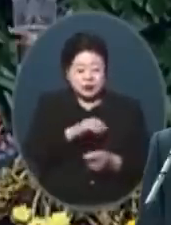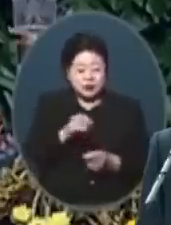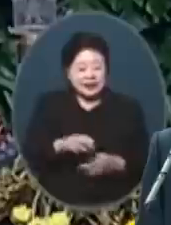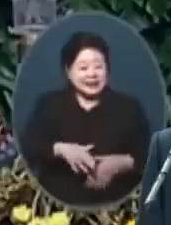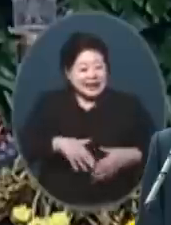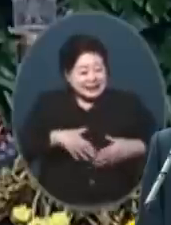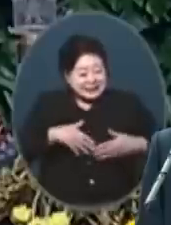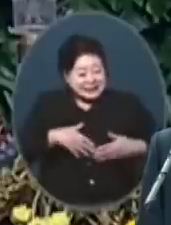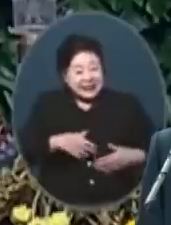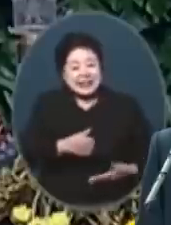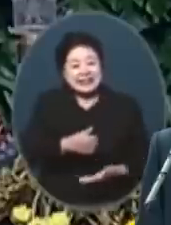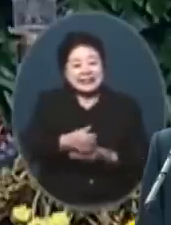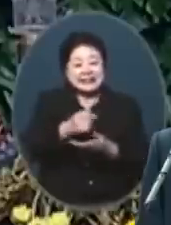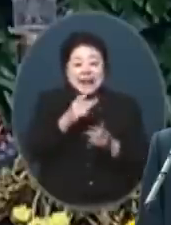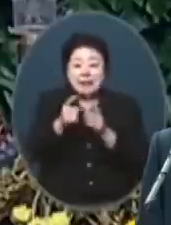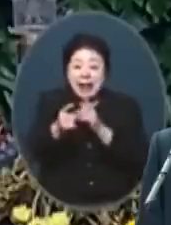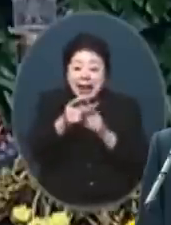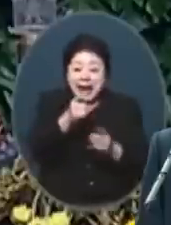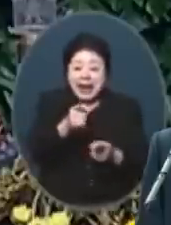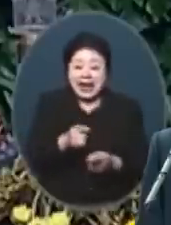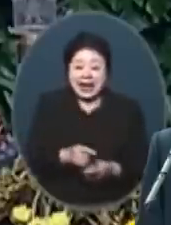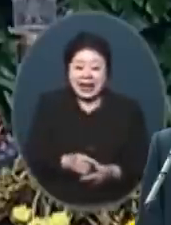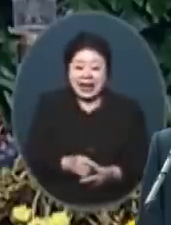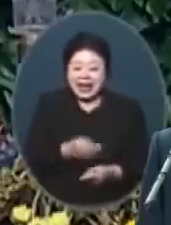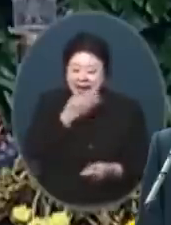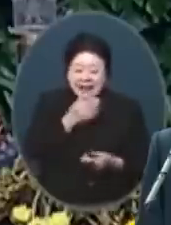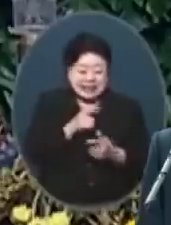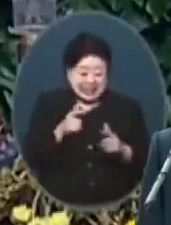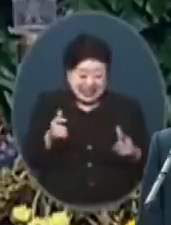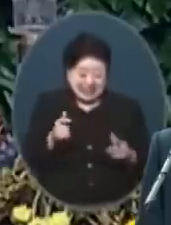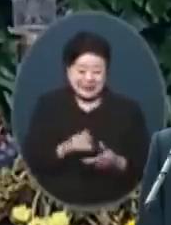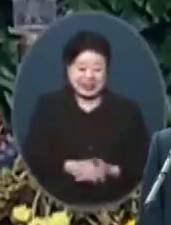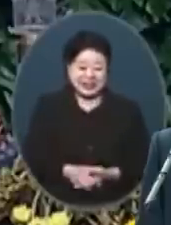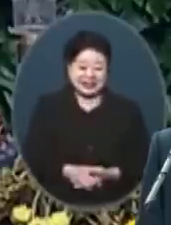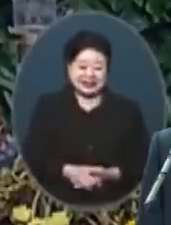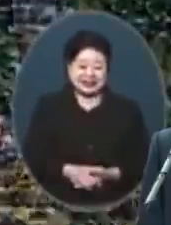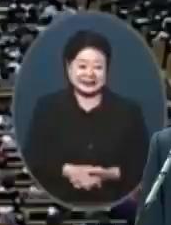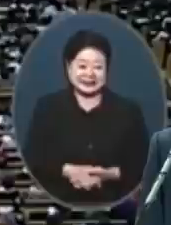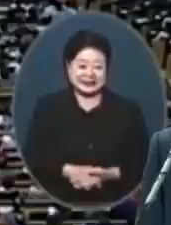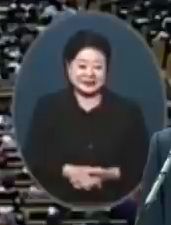따뜻한 칭찬의 말을 아끼지 말아야 되는 것입니다.